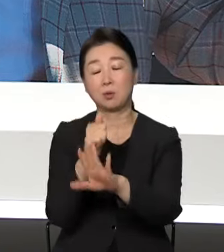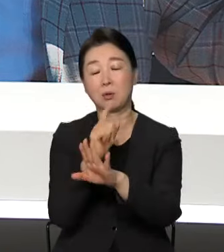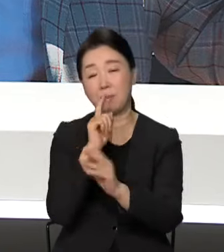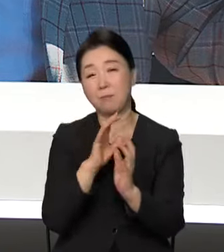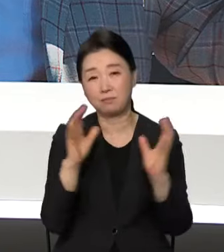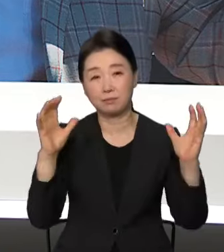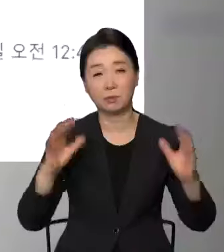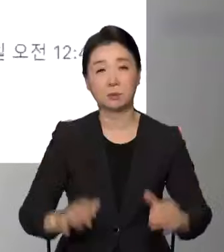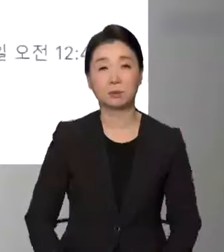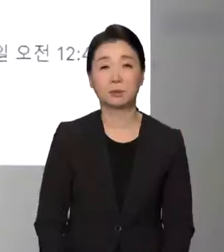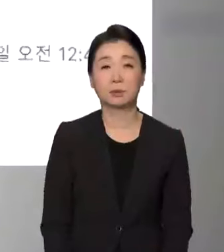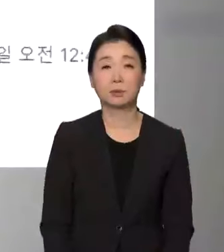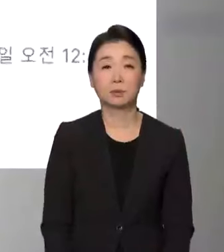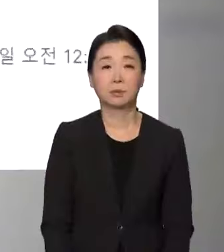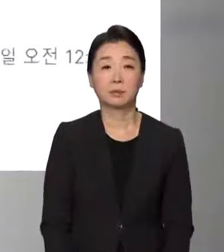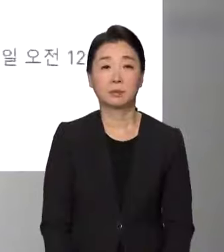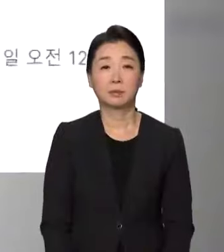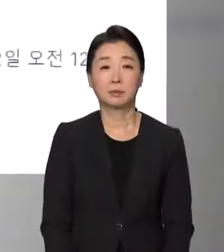특파원입니다.